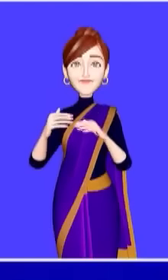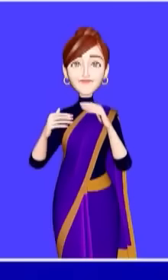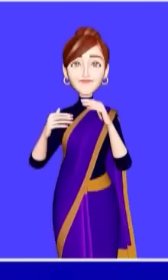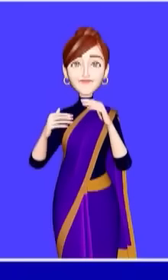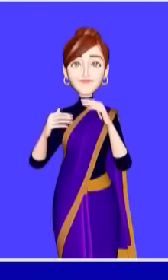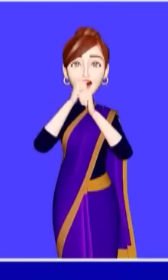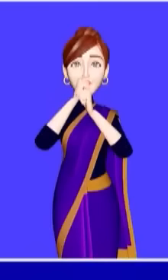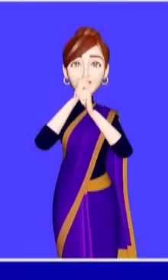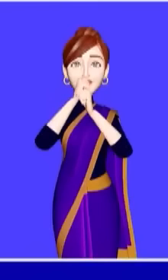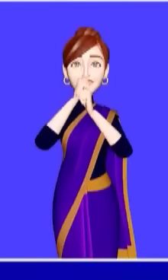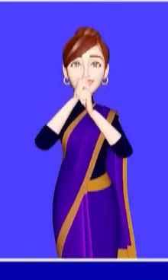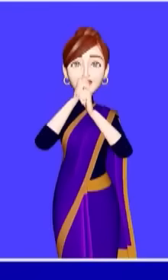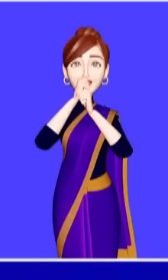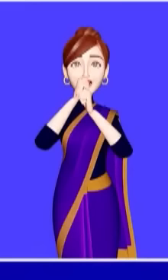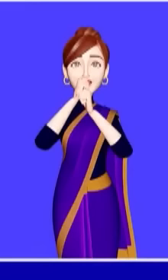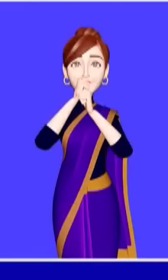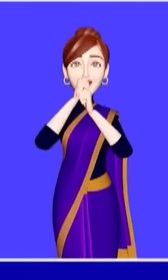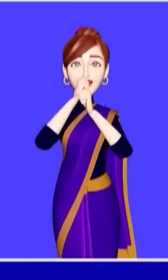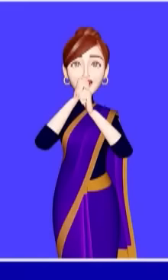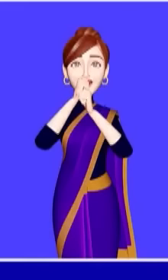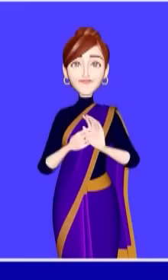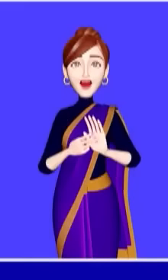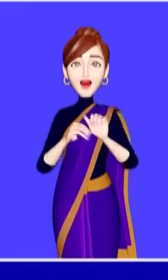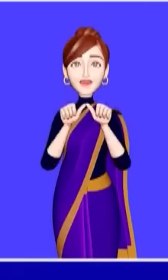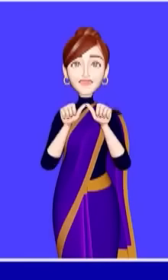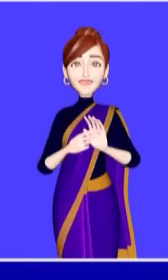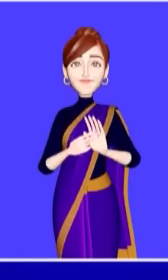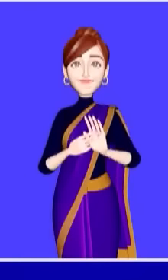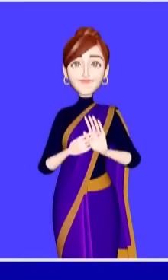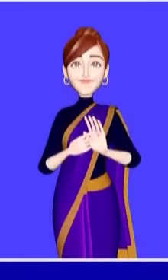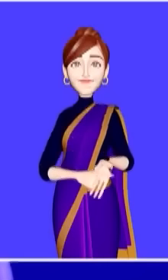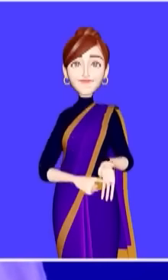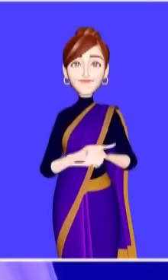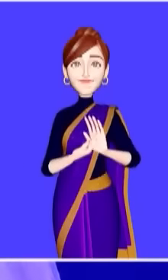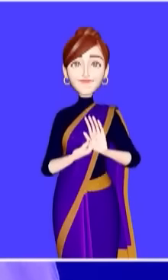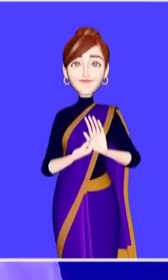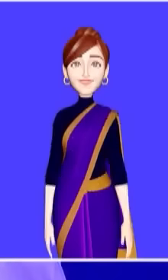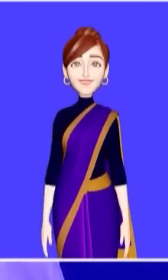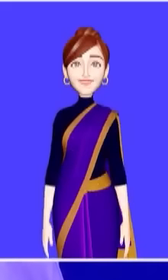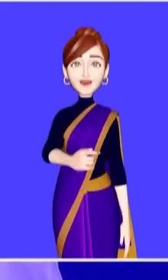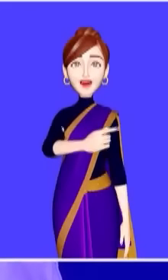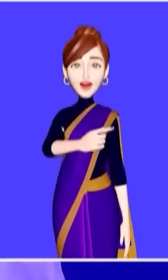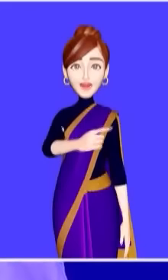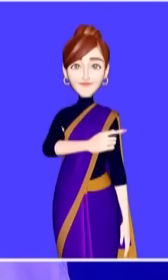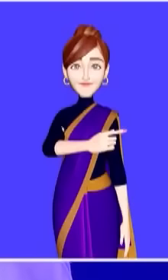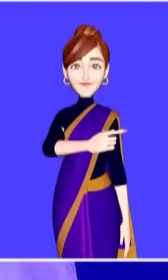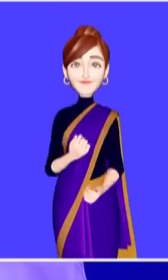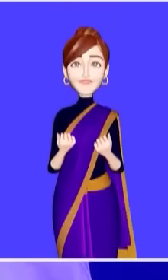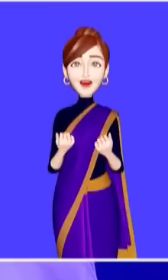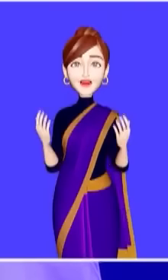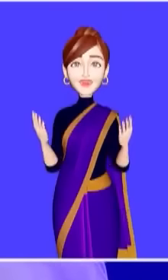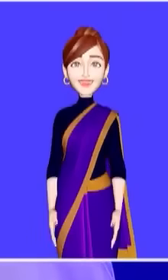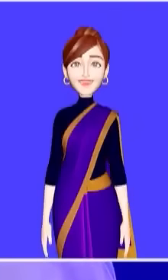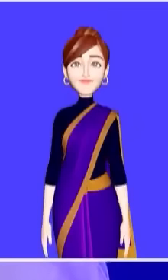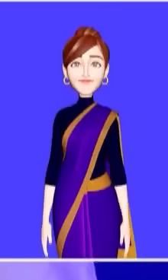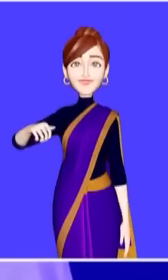सजग होना होगा। जैसे स्कूल का सिलेबस क्यूरेटेड होता है, वैसे